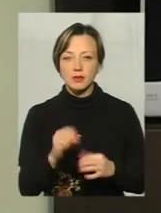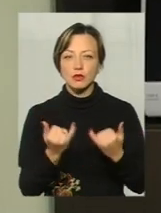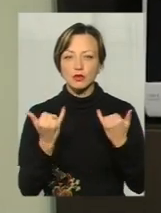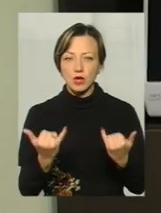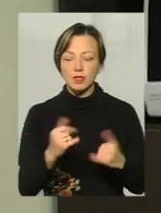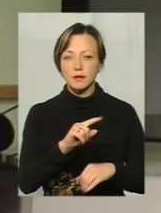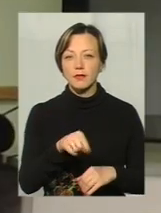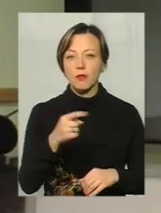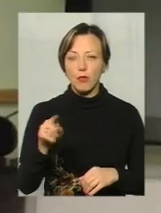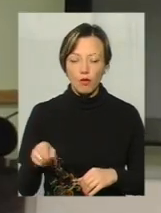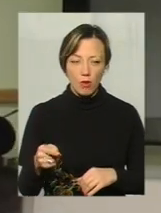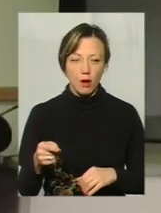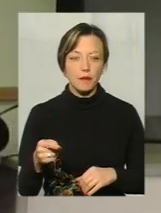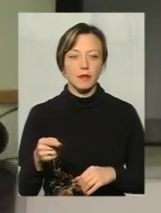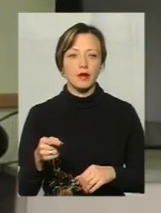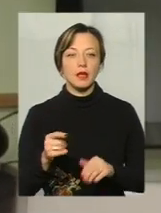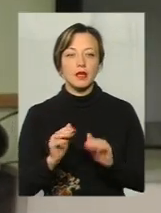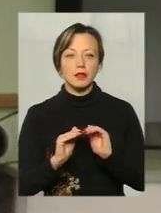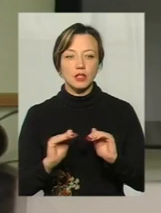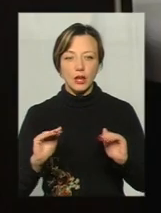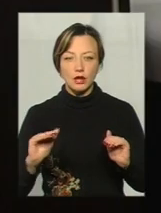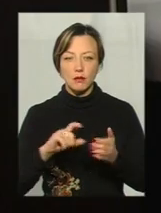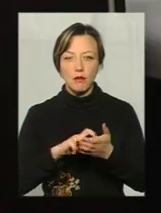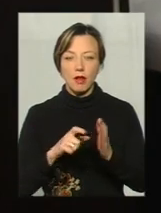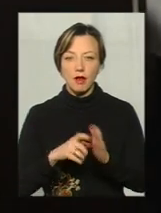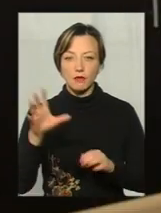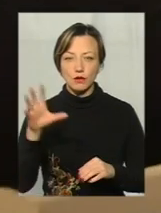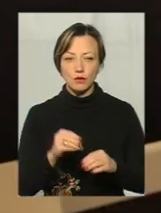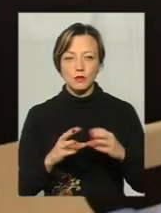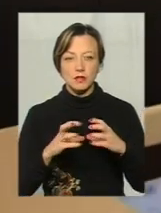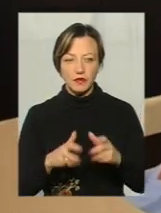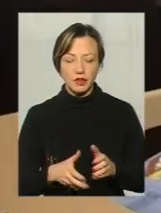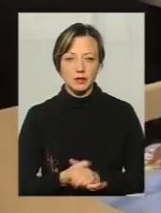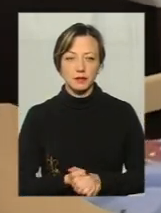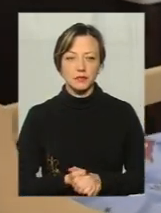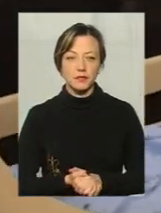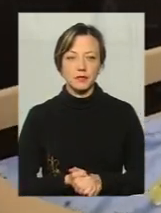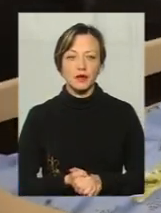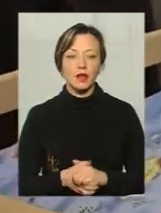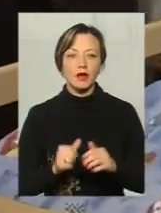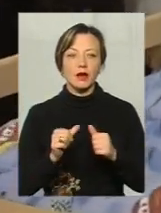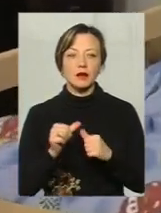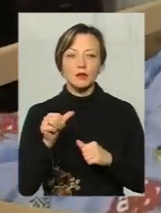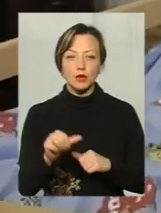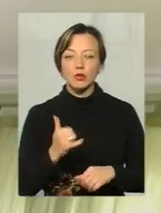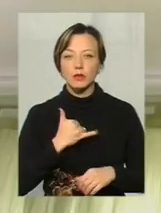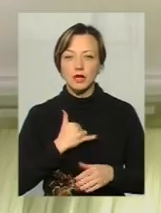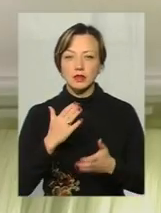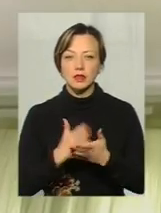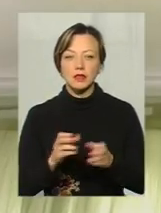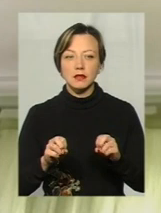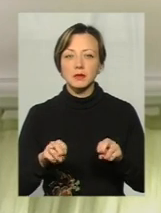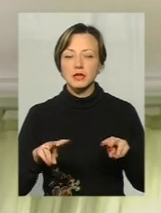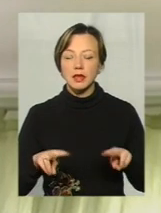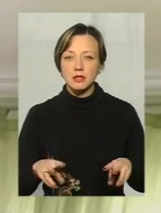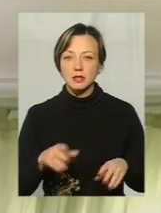сучасним вимогам дитячих палат в усьому світі. Крім того, в нас є фахівці,